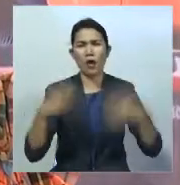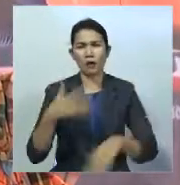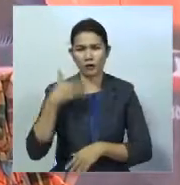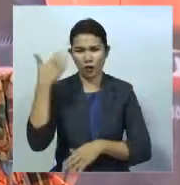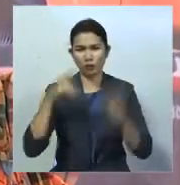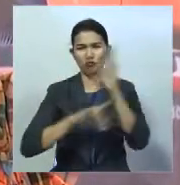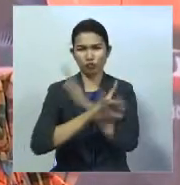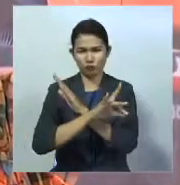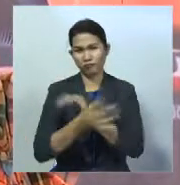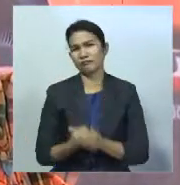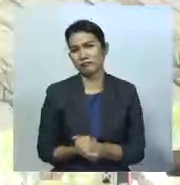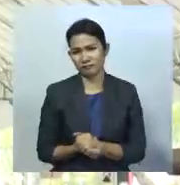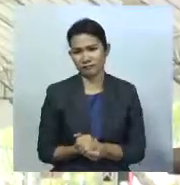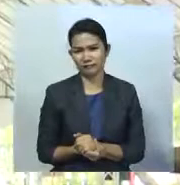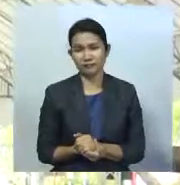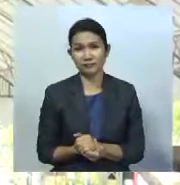ชลบุรีอะ